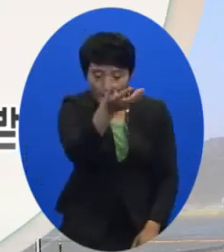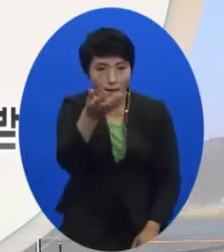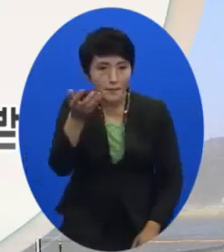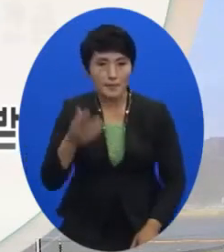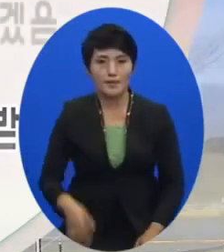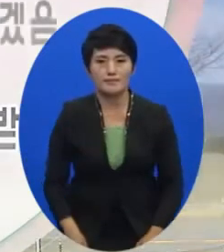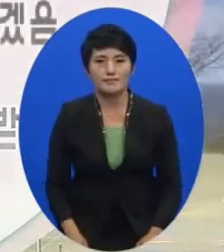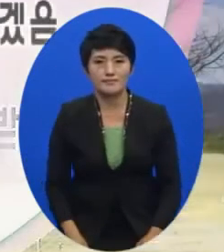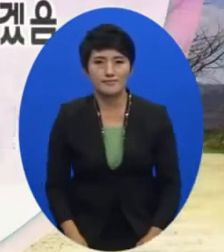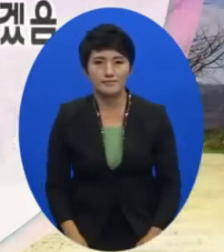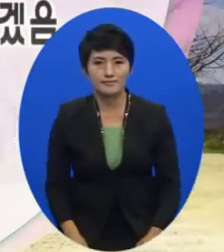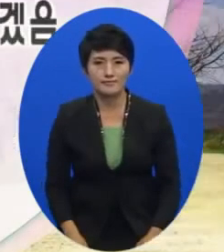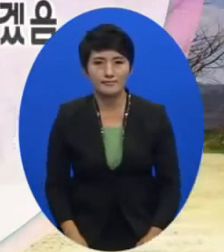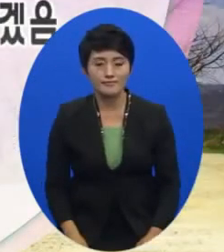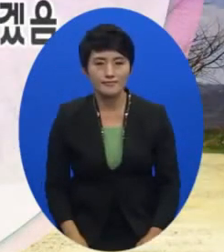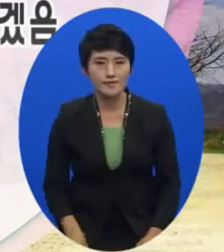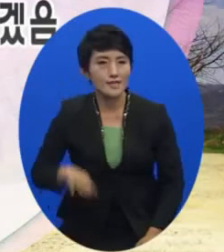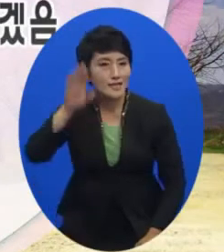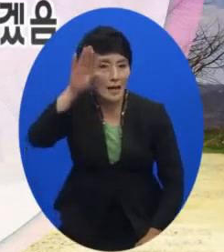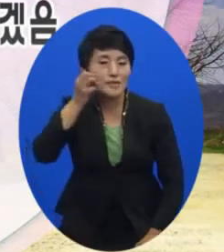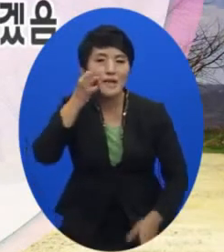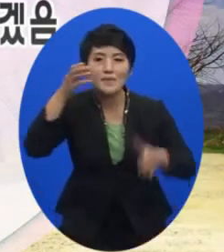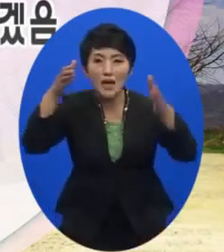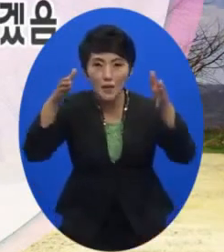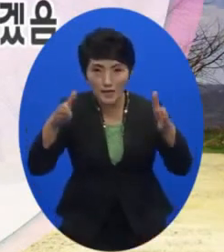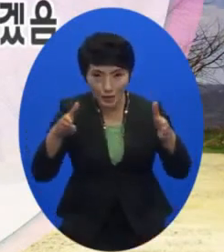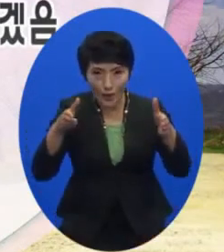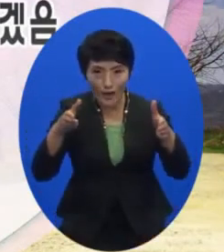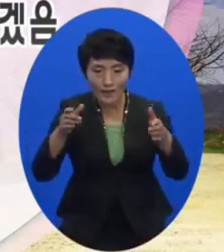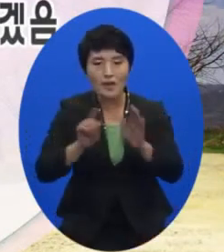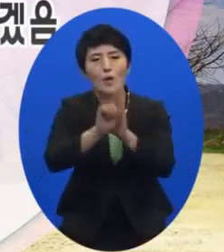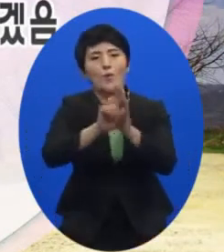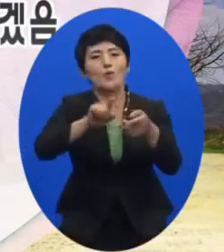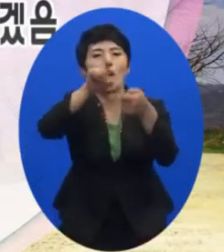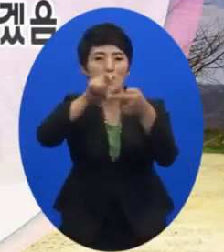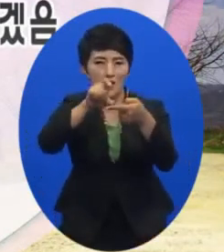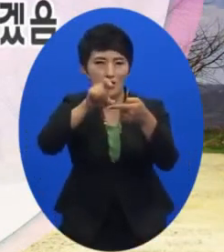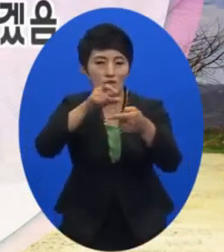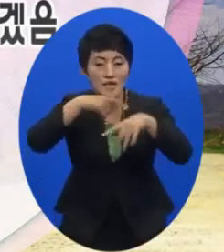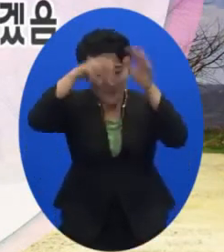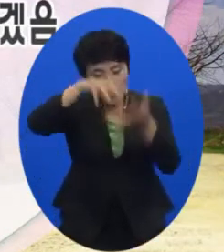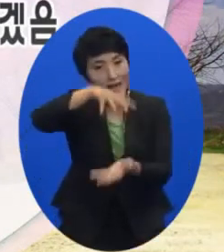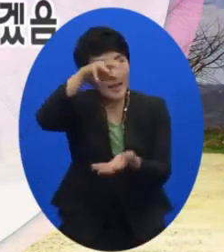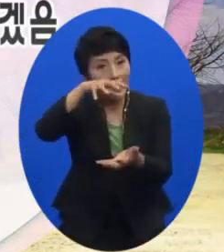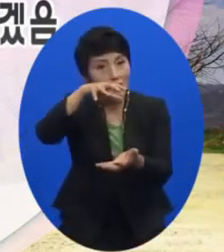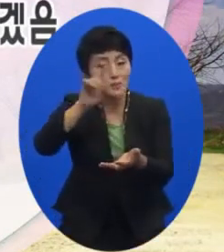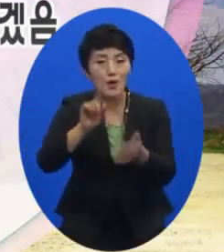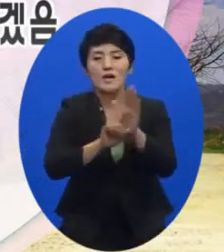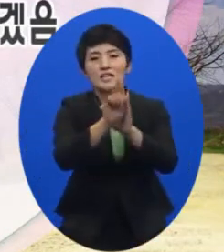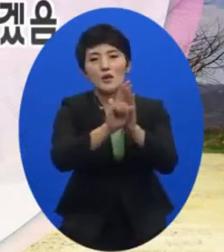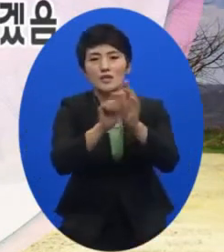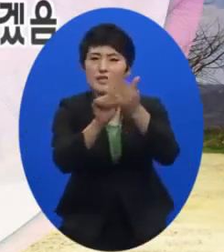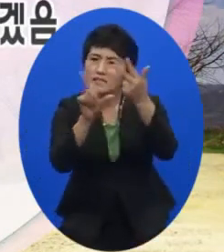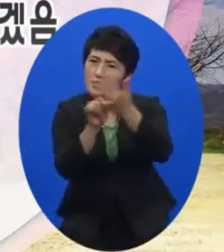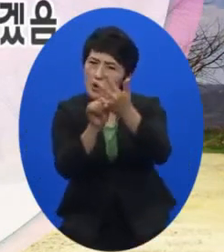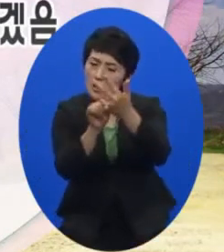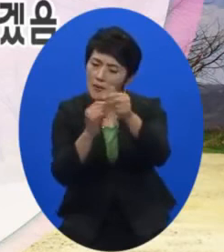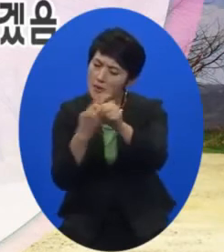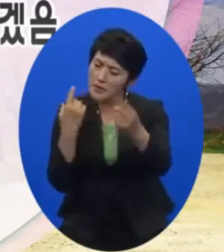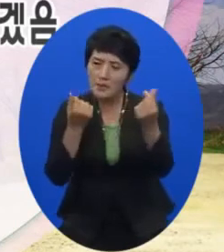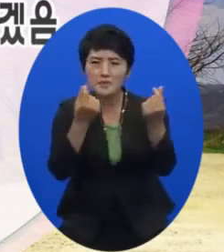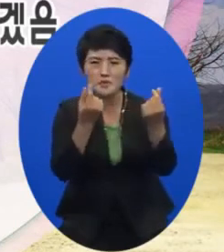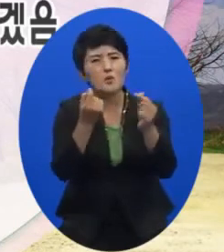받겠습니다. 앞으로 3개월 동안의 평균 기온 강수량을 보시면 기온은 7월의 평년과 비슷하거나